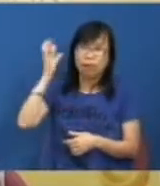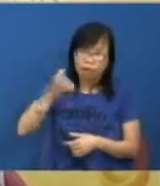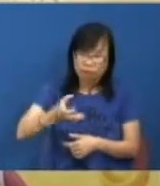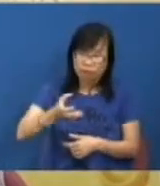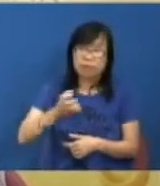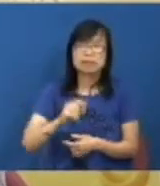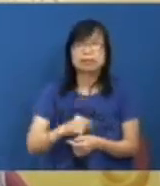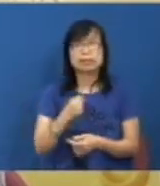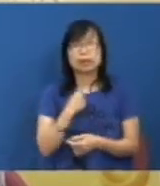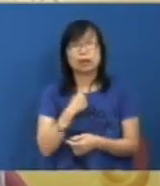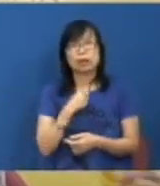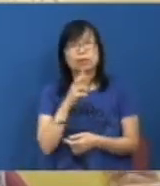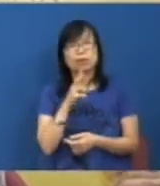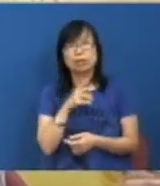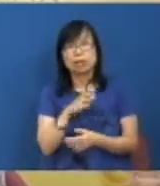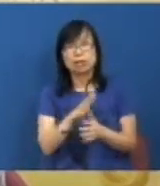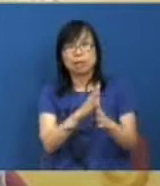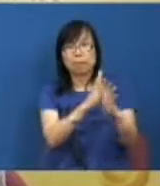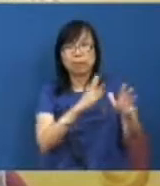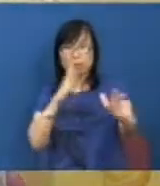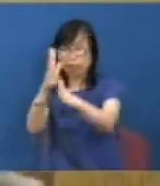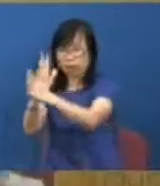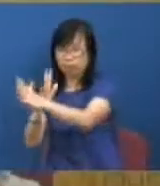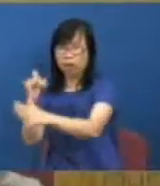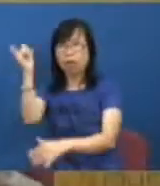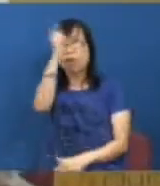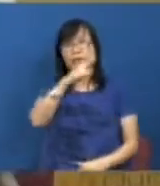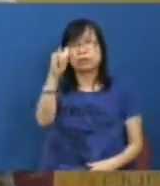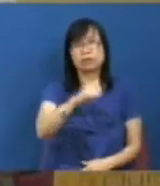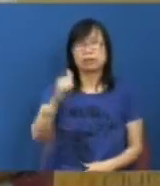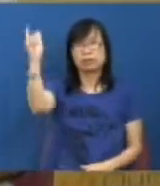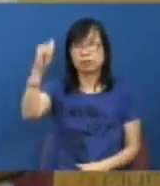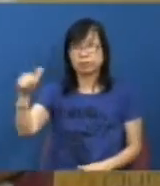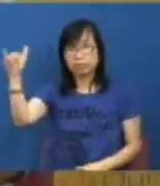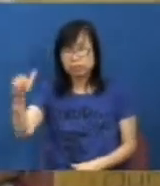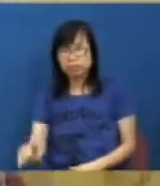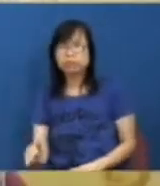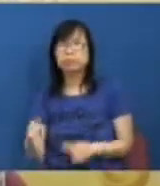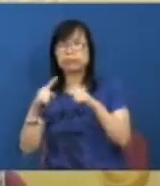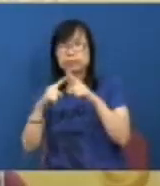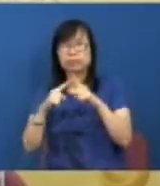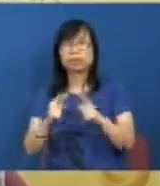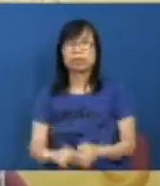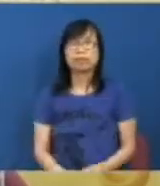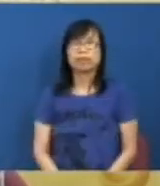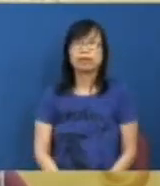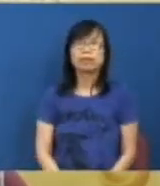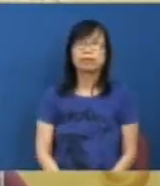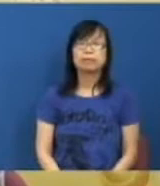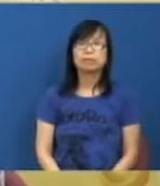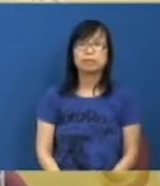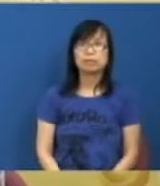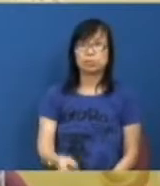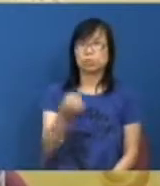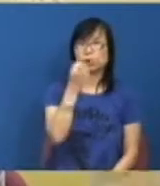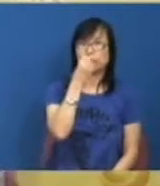兩條隊， 6000人喎、啊，6000人點排唔排得到啊？ 排兩條隊，但係若果你個